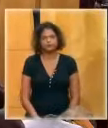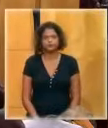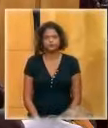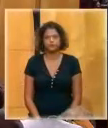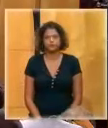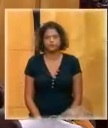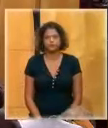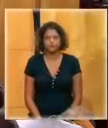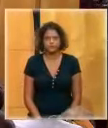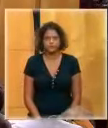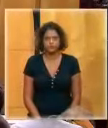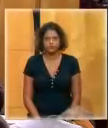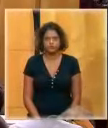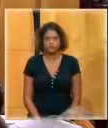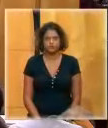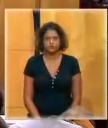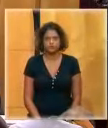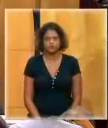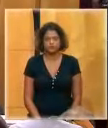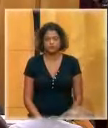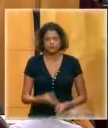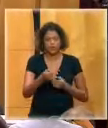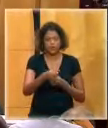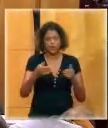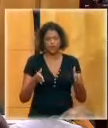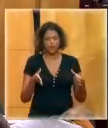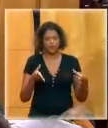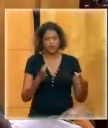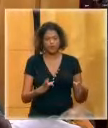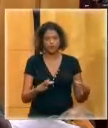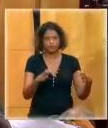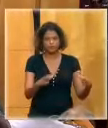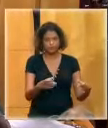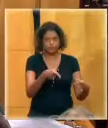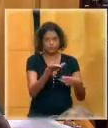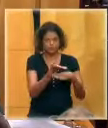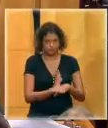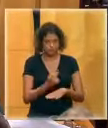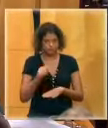Alors, on va donc disposer une urne, je suppose qu'elle est préparée,